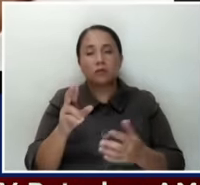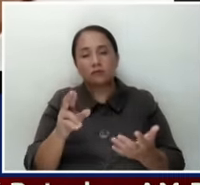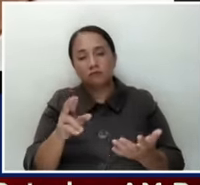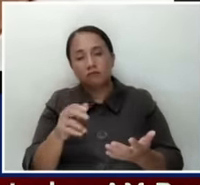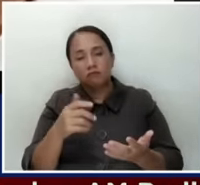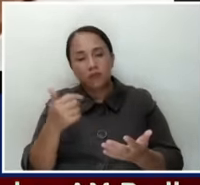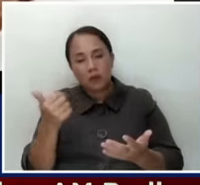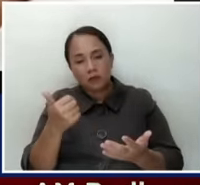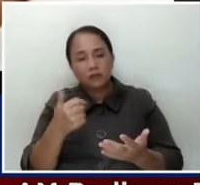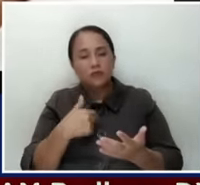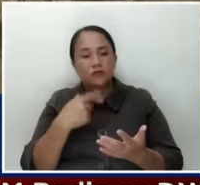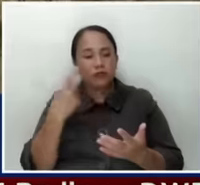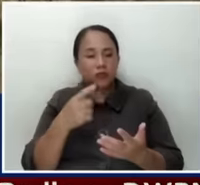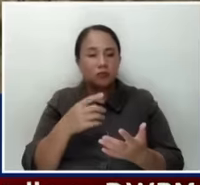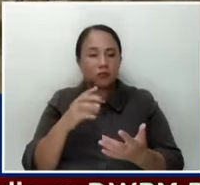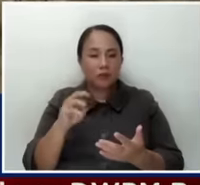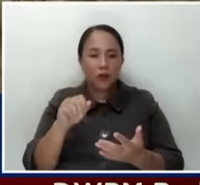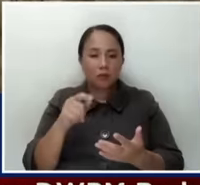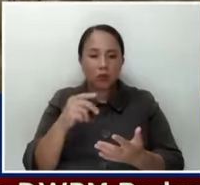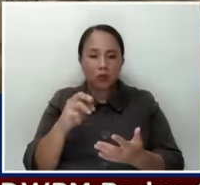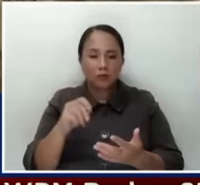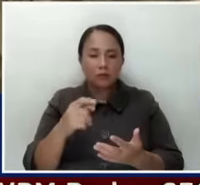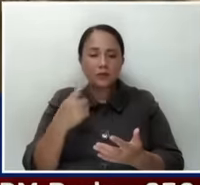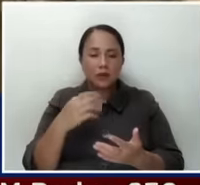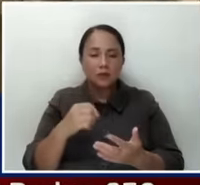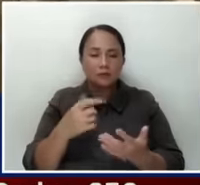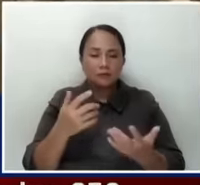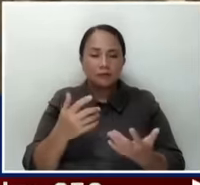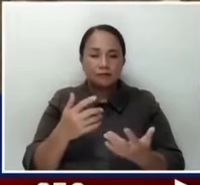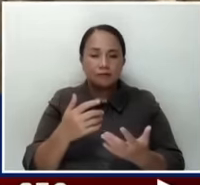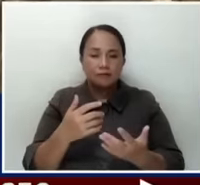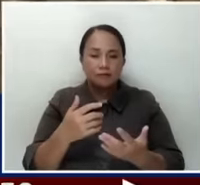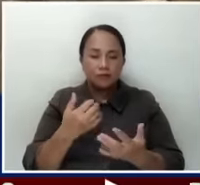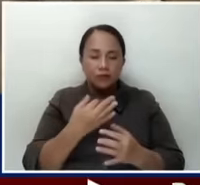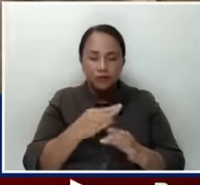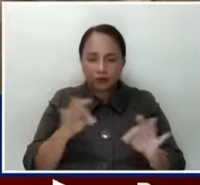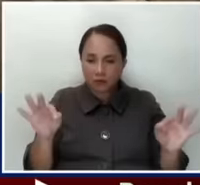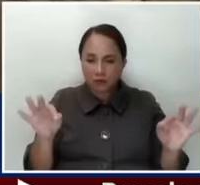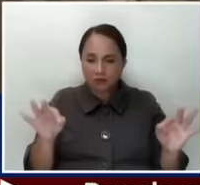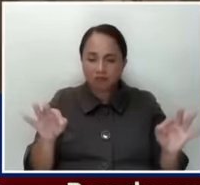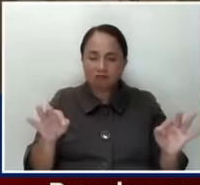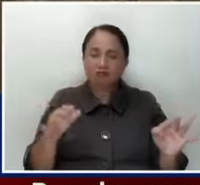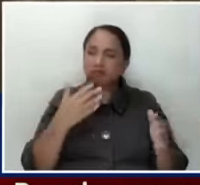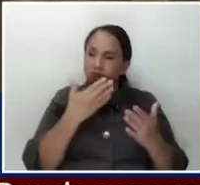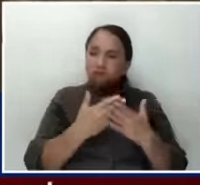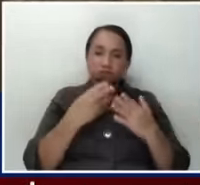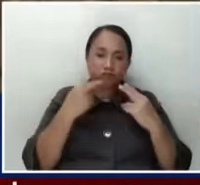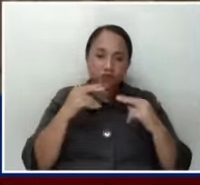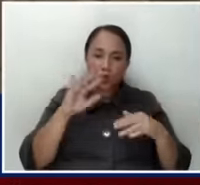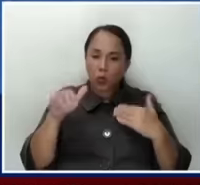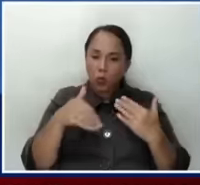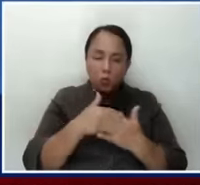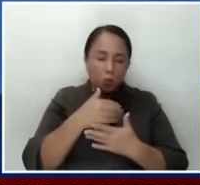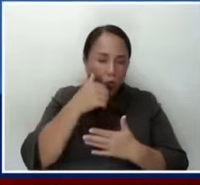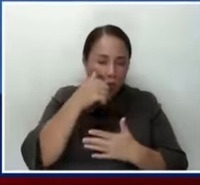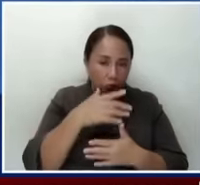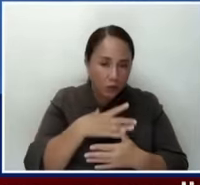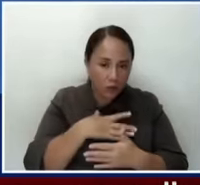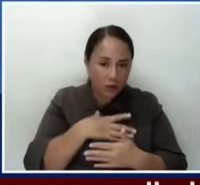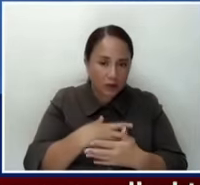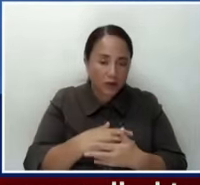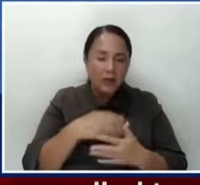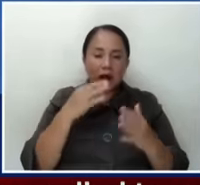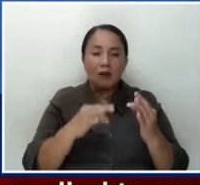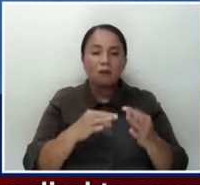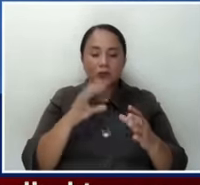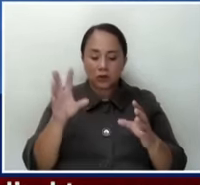ultrasound for free. Para kay Marlene, magandang balita ito sa lahat ng mga kababaihan. Kung i-cover po